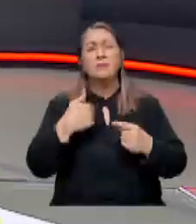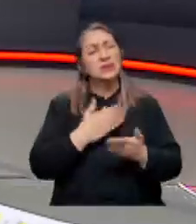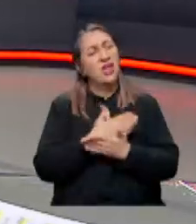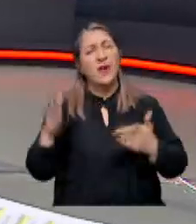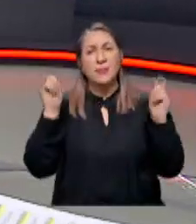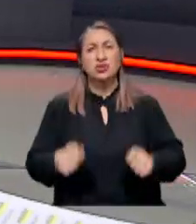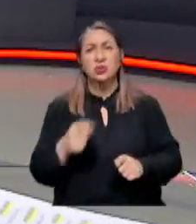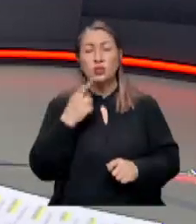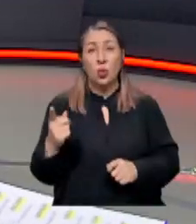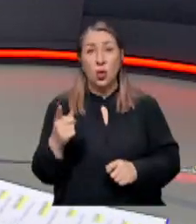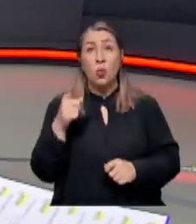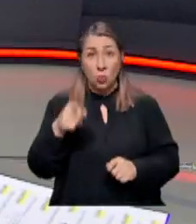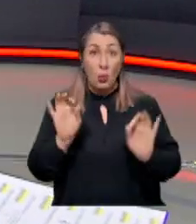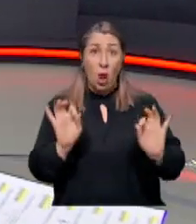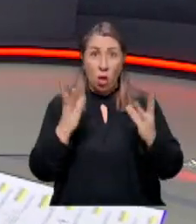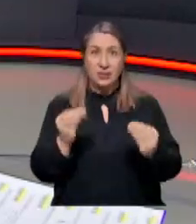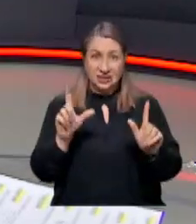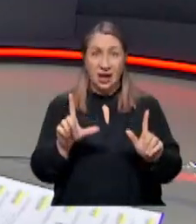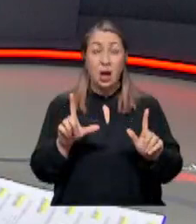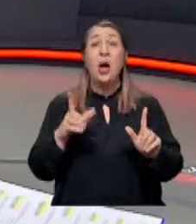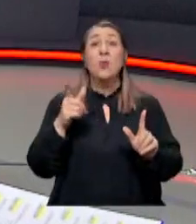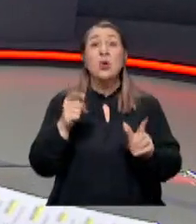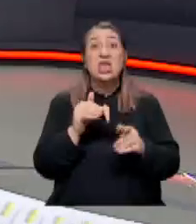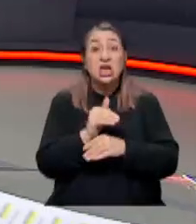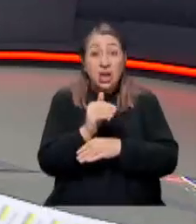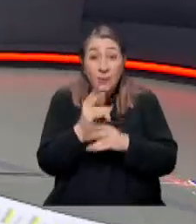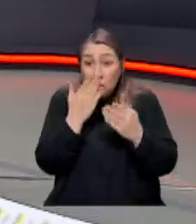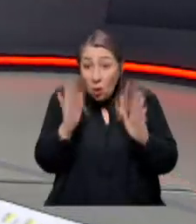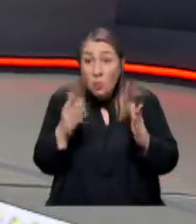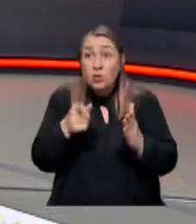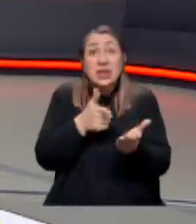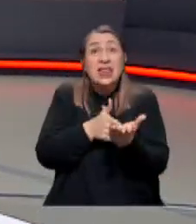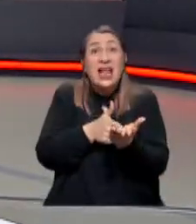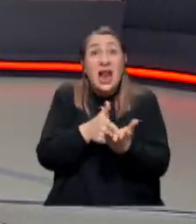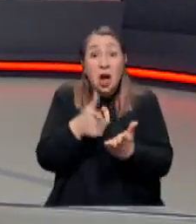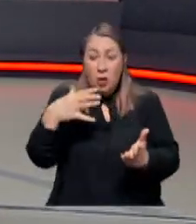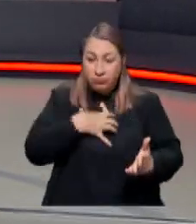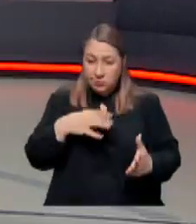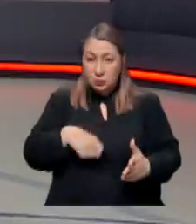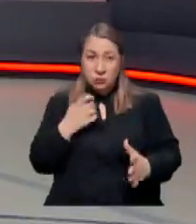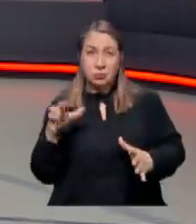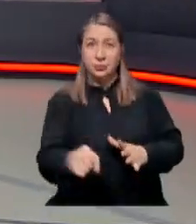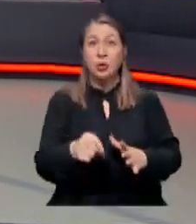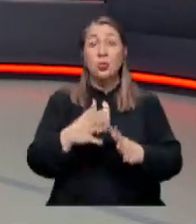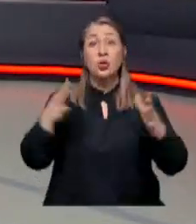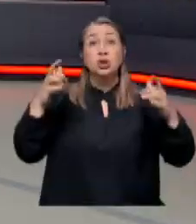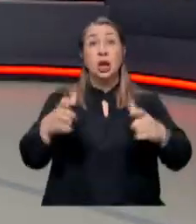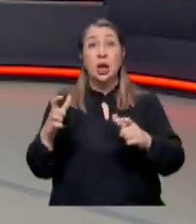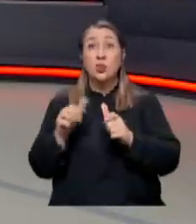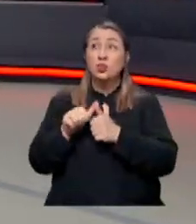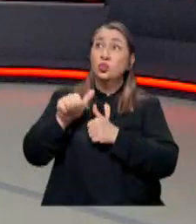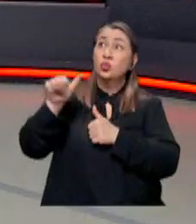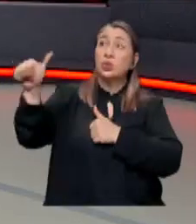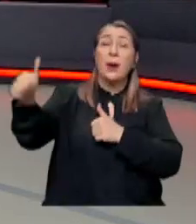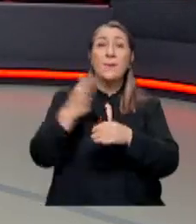devam edeceğiz buna. Bu o kadar yaşamsal ki, çünkü bu tarlalar işgal altında kalırsa büyük şehirlere giderek daha